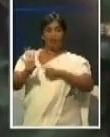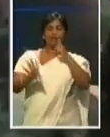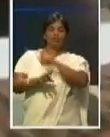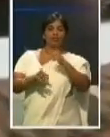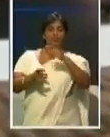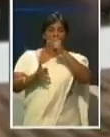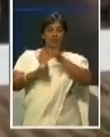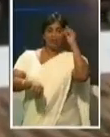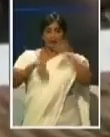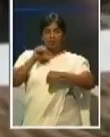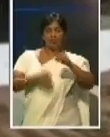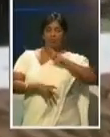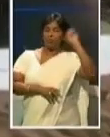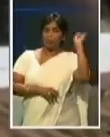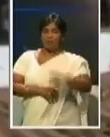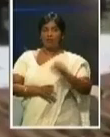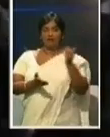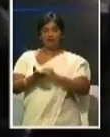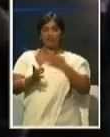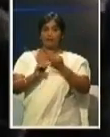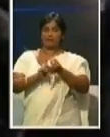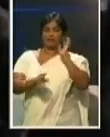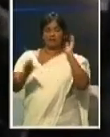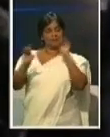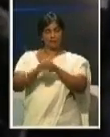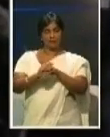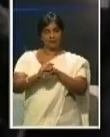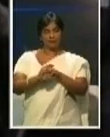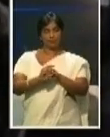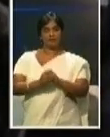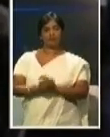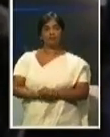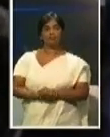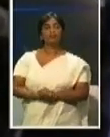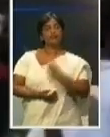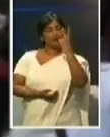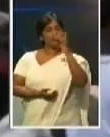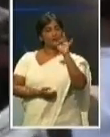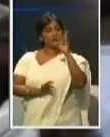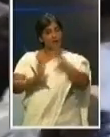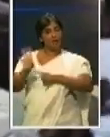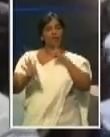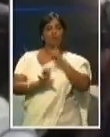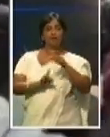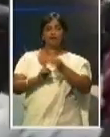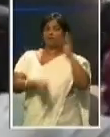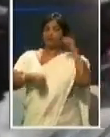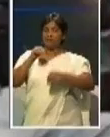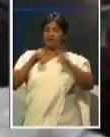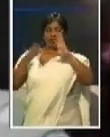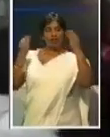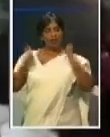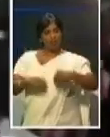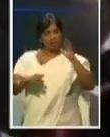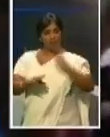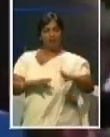ජනාධිපතිවරණයෙන් විශිෂ්ට ජයග්‍රහණයක් ලබා යළි ජනාධිපති ධුරයට තේරීපත් වුණා. 2015 වසරේ පැවති ජනාධිපතිවරණයෙන් පරාජය